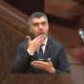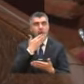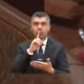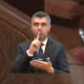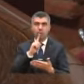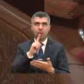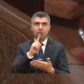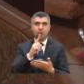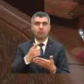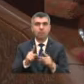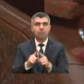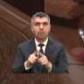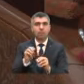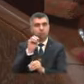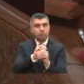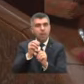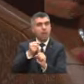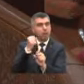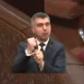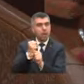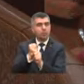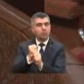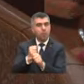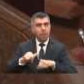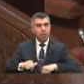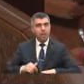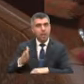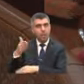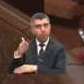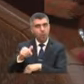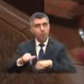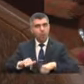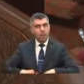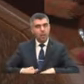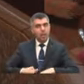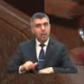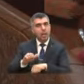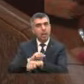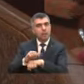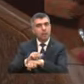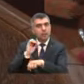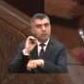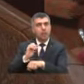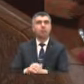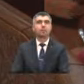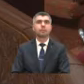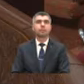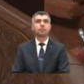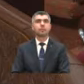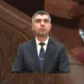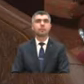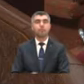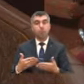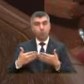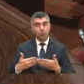الورش تم فيه الاشتغال بين وزاره الشؤون الخارجيه، الوزاره المنتدبه، والوزارات الداخليه، بحيث ان